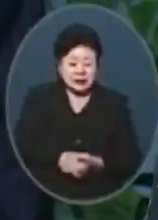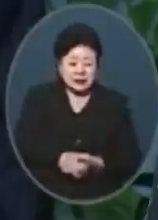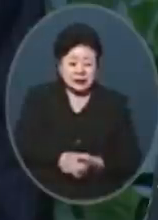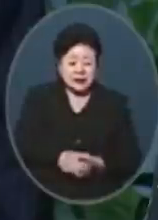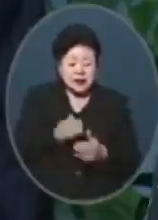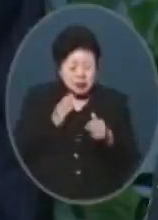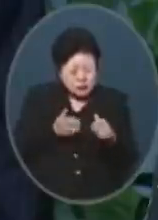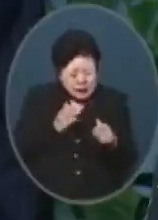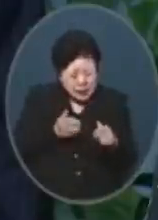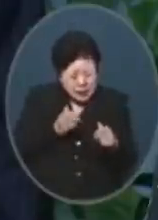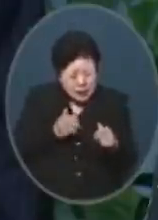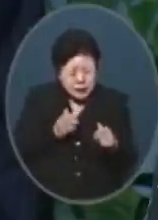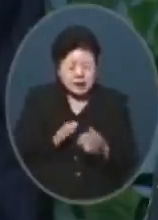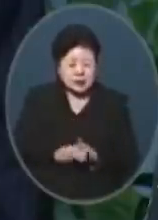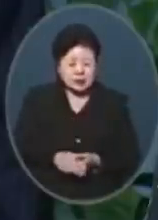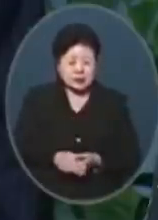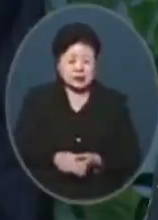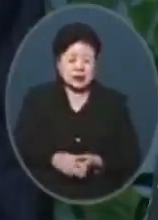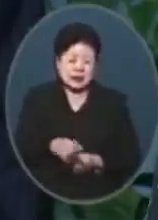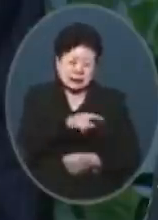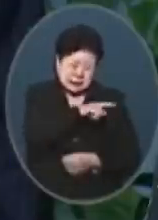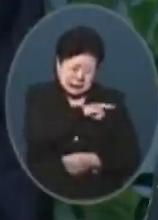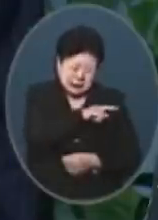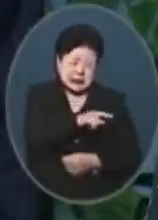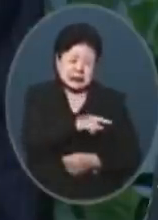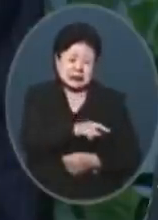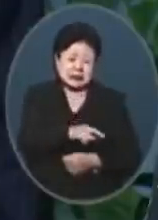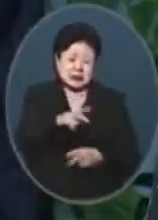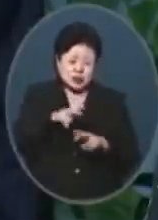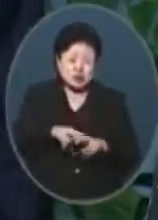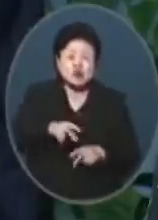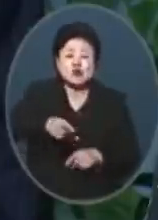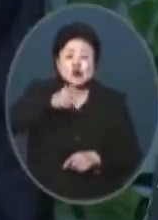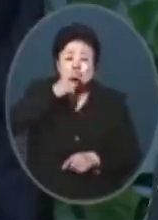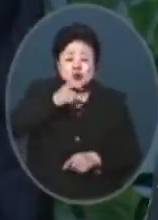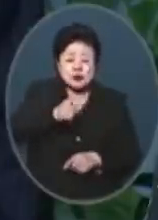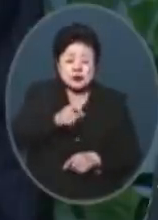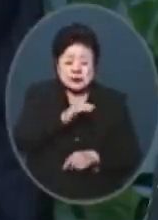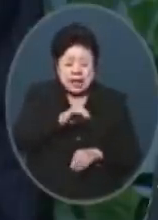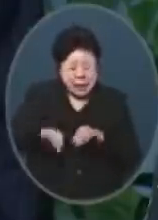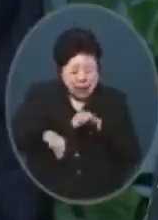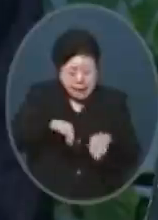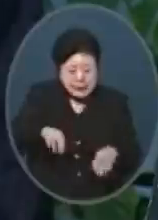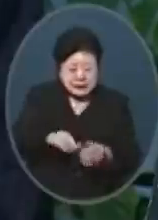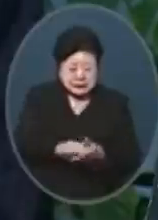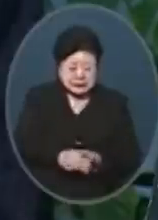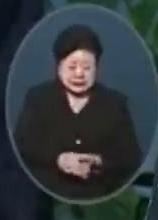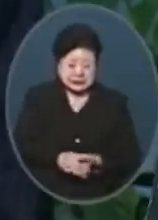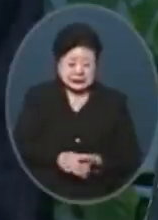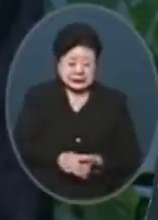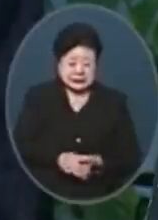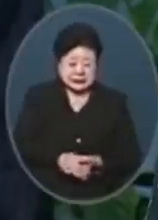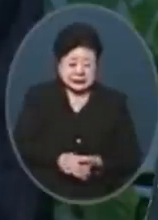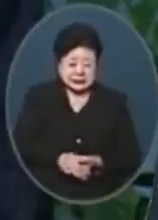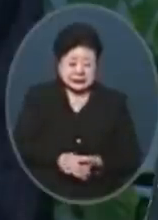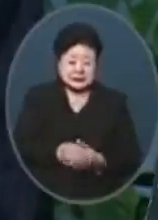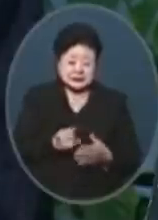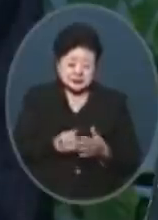부탁을 하면 제일 우물을 잘 발견해서 파내는 것입니다.